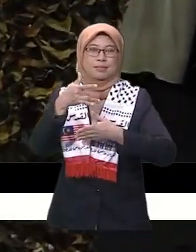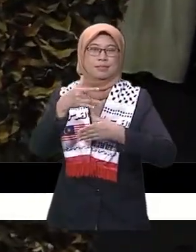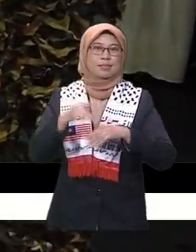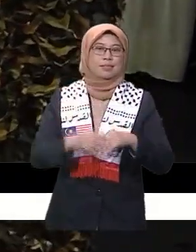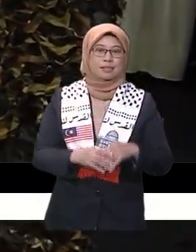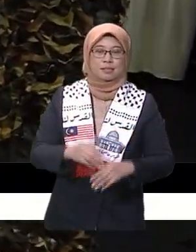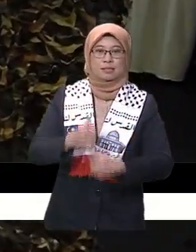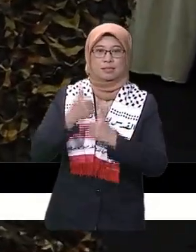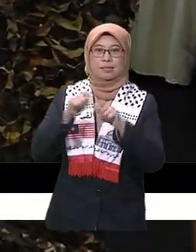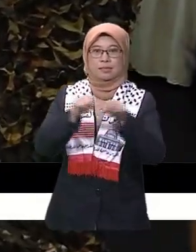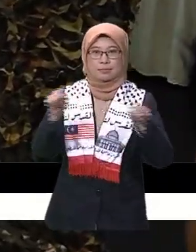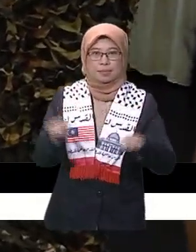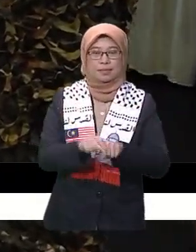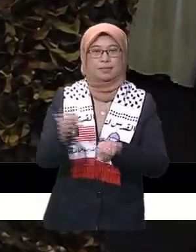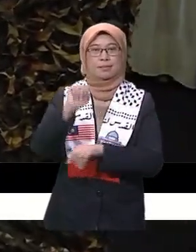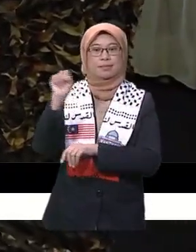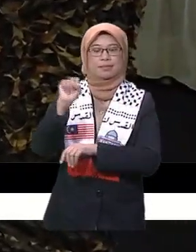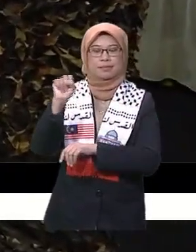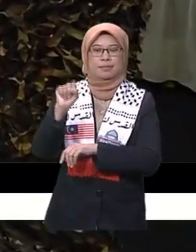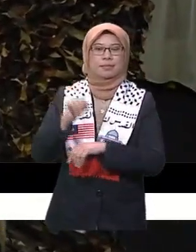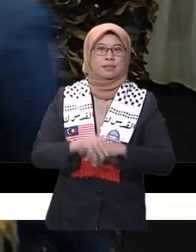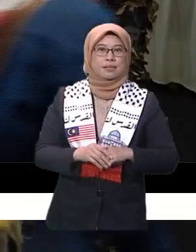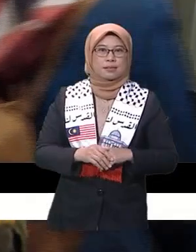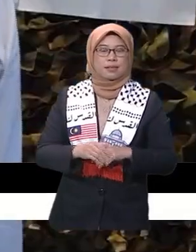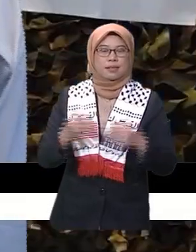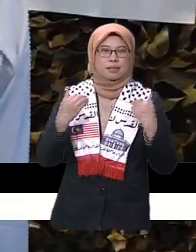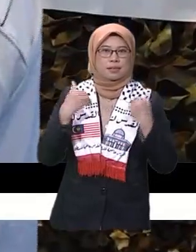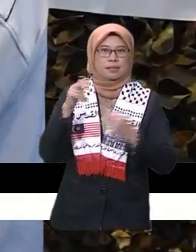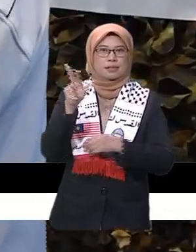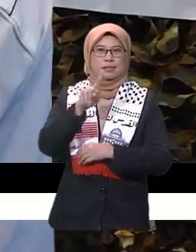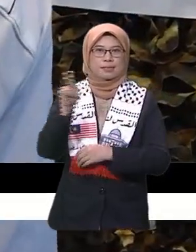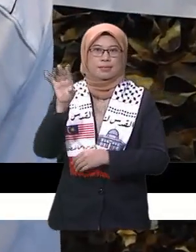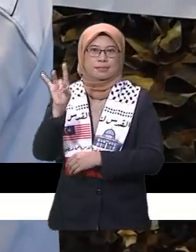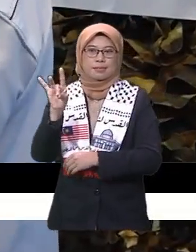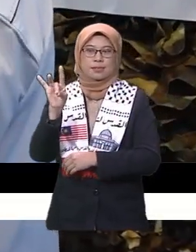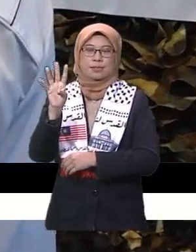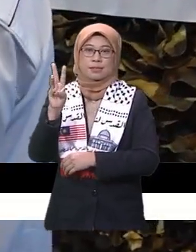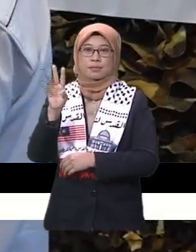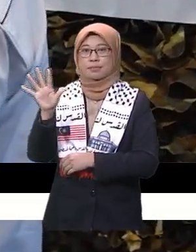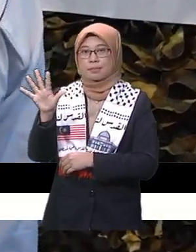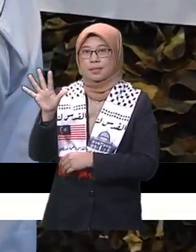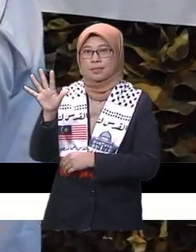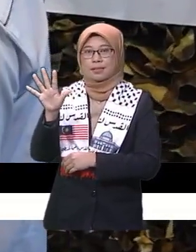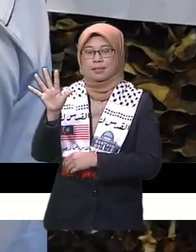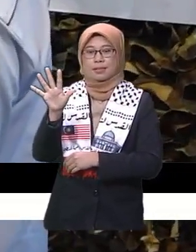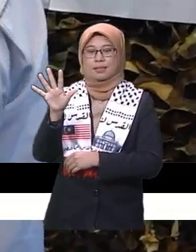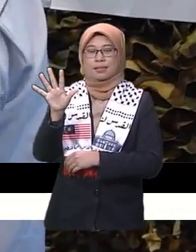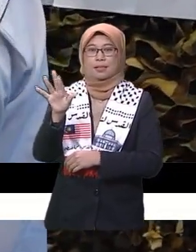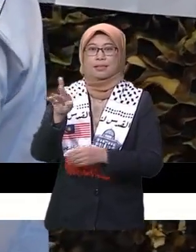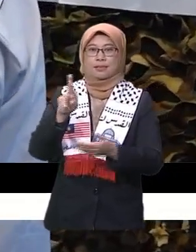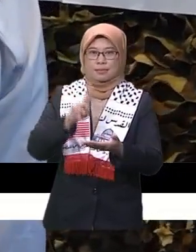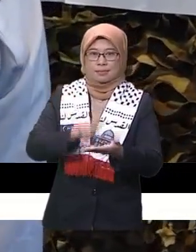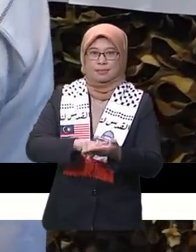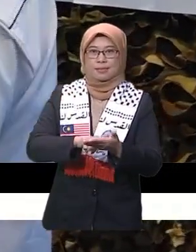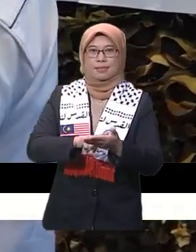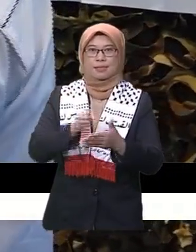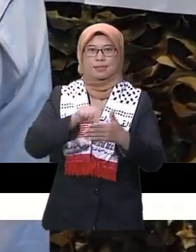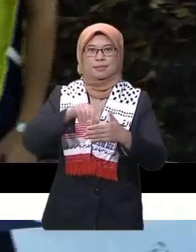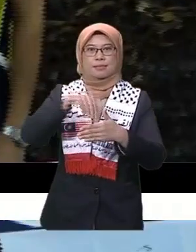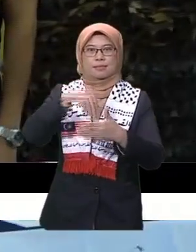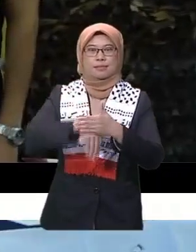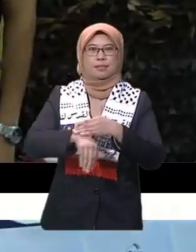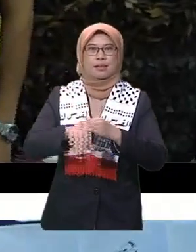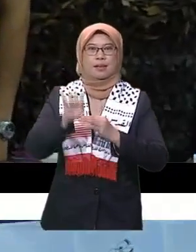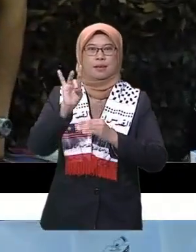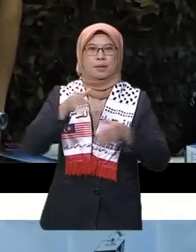mahkota keluang pada Selasa kem mahkota mempunyai 3865 pemilih berdaftar yang mengundi di laan